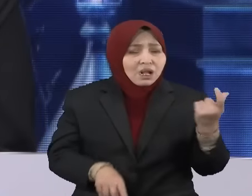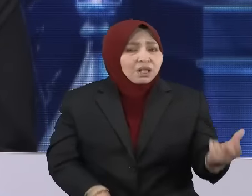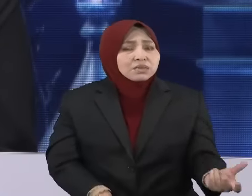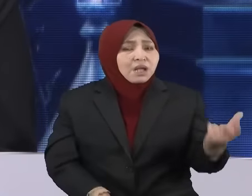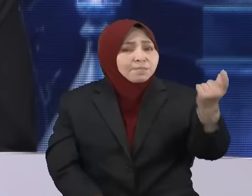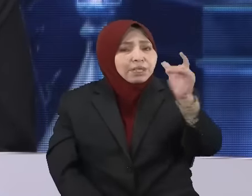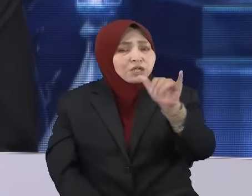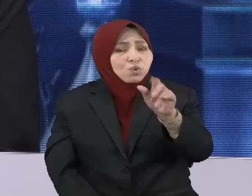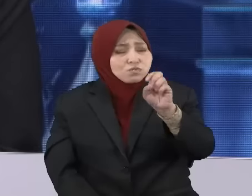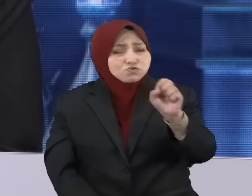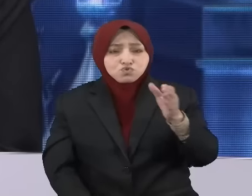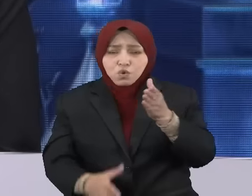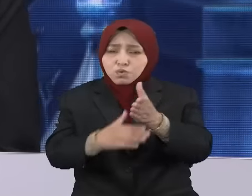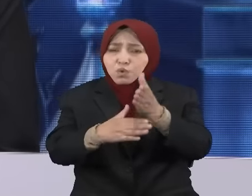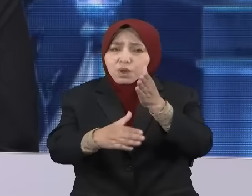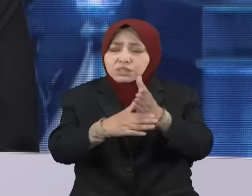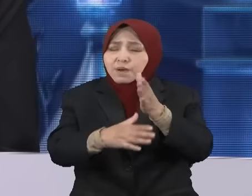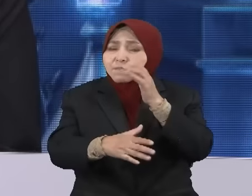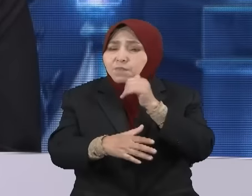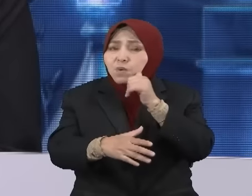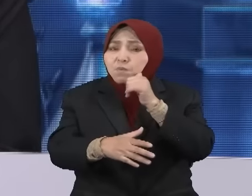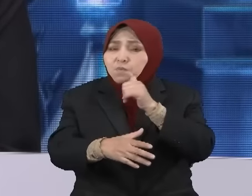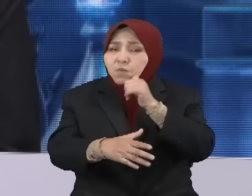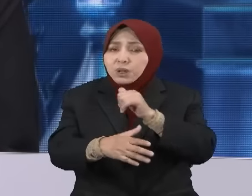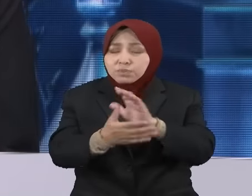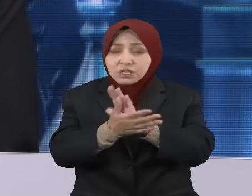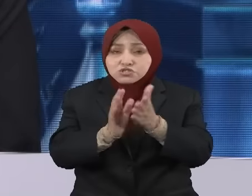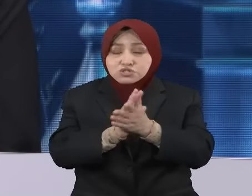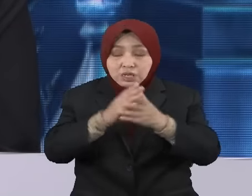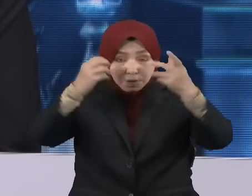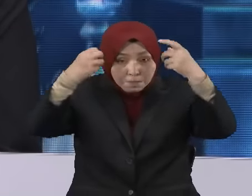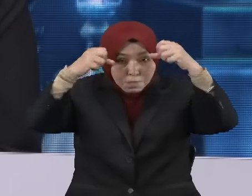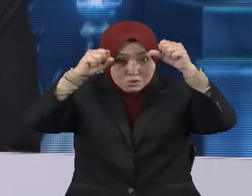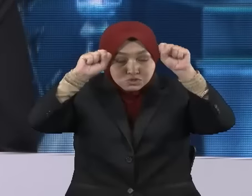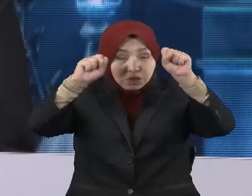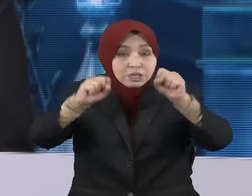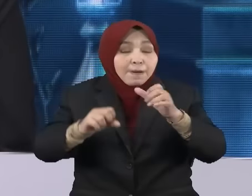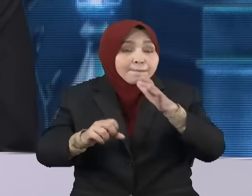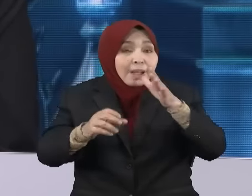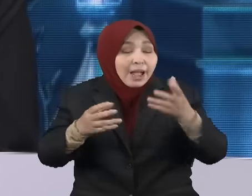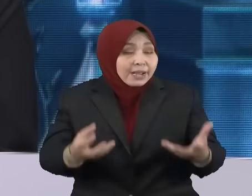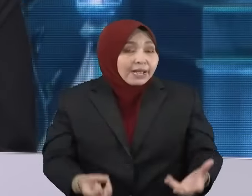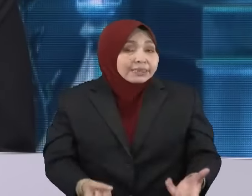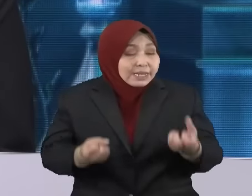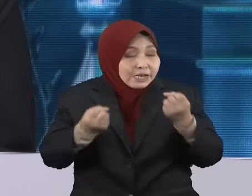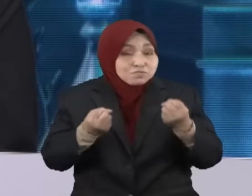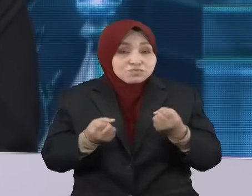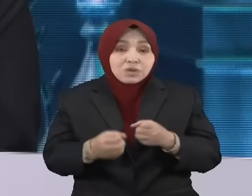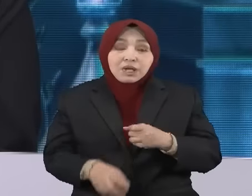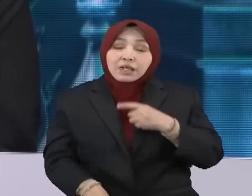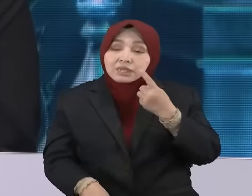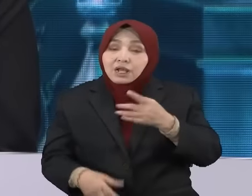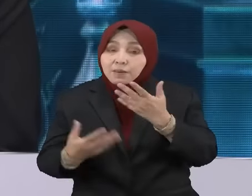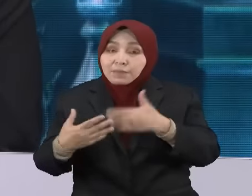yang digoda oleh perempuan yang menjadi majikan dia lah, ataupun mak angkat dia tak kisahlah. Dia kata selepas